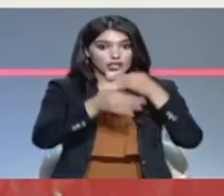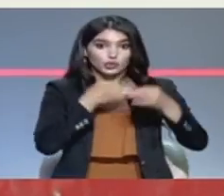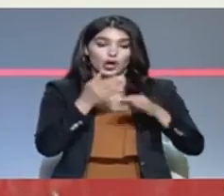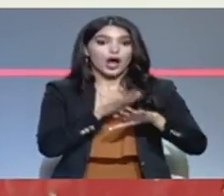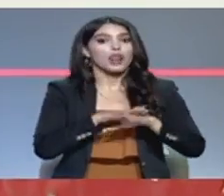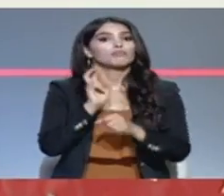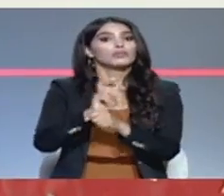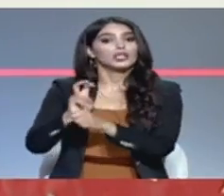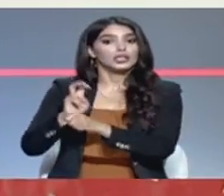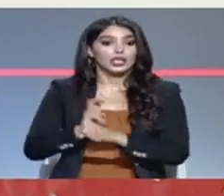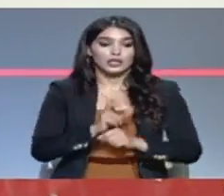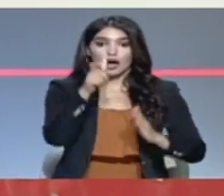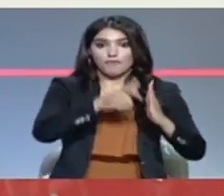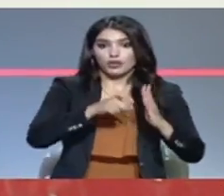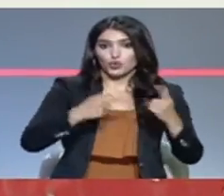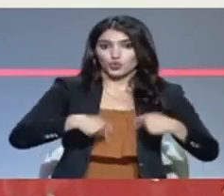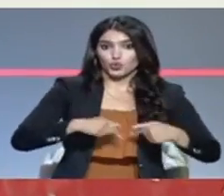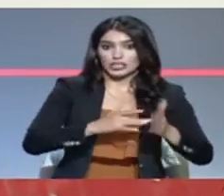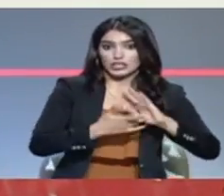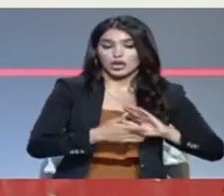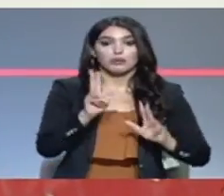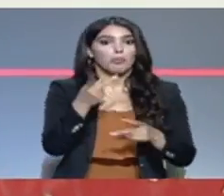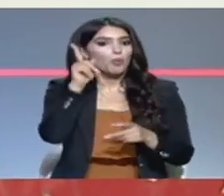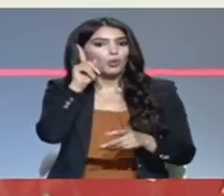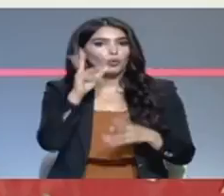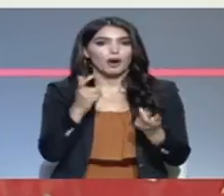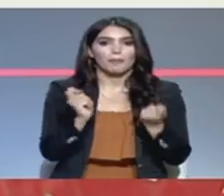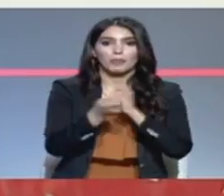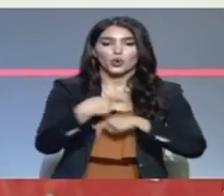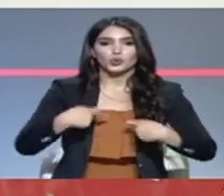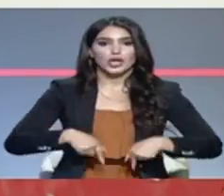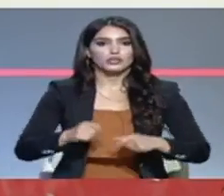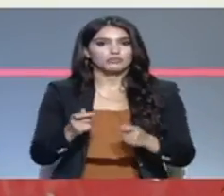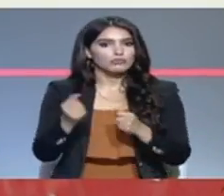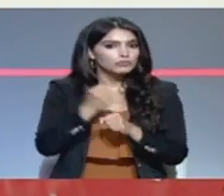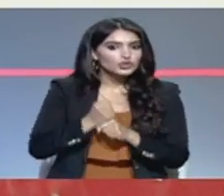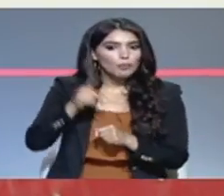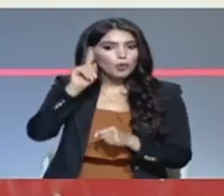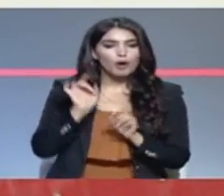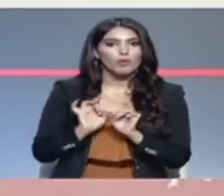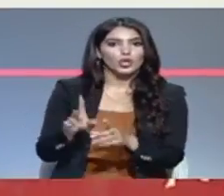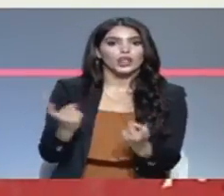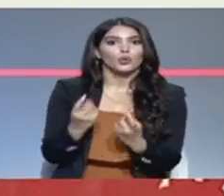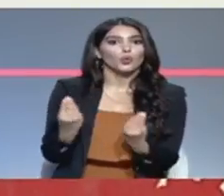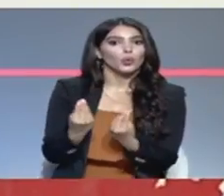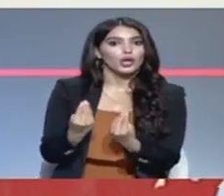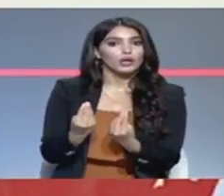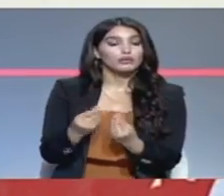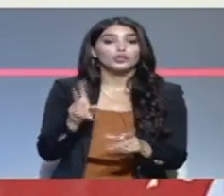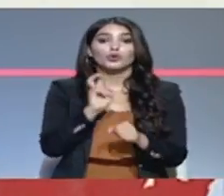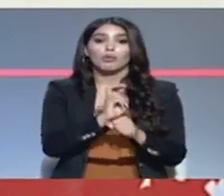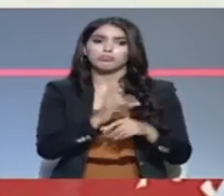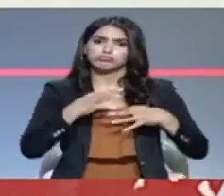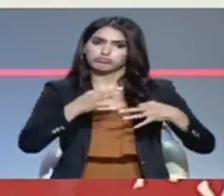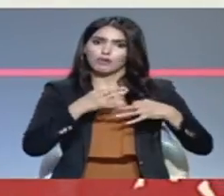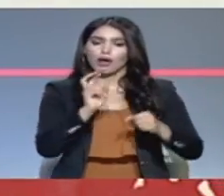الأسماء، بلغت تحفظاتنا على الهيكلة كذلك، لأن احنا ما فهمناش علاش تتنحى وزارة التشغيل، ما فهمناش وين التكوين المهني، ثم تحفظات على الاستقلالية،